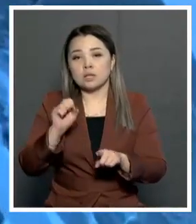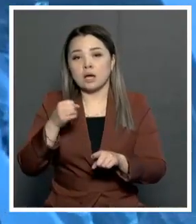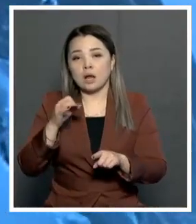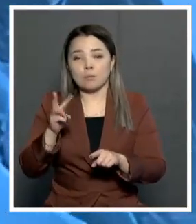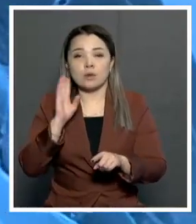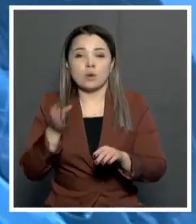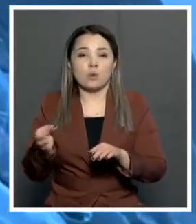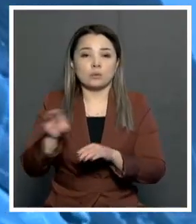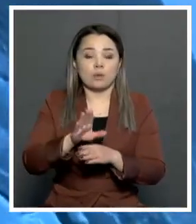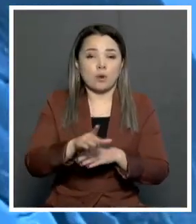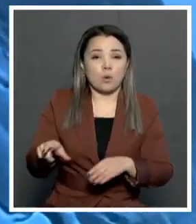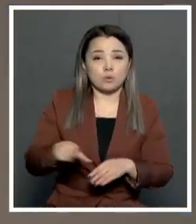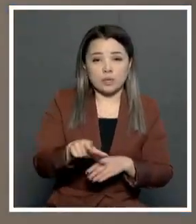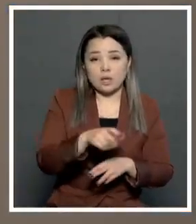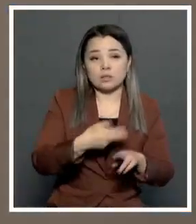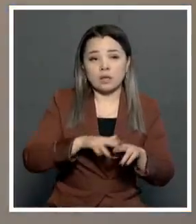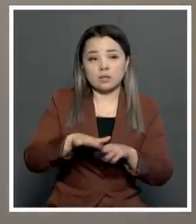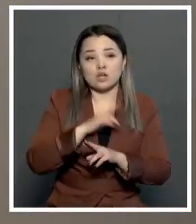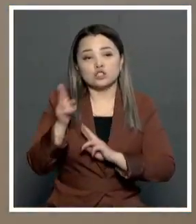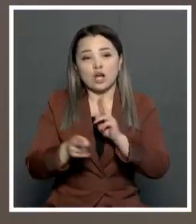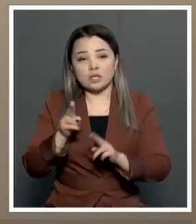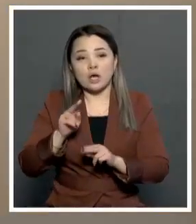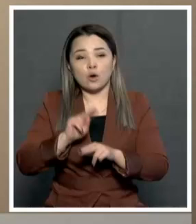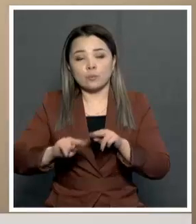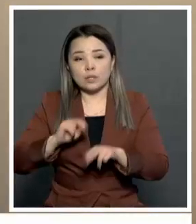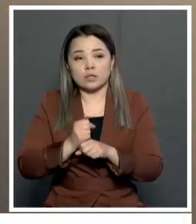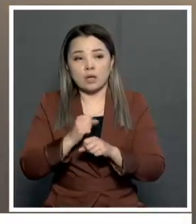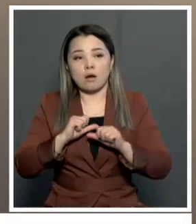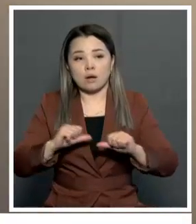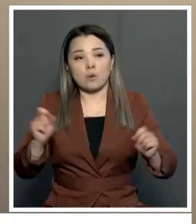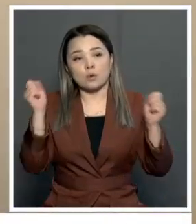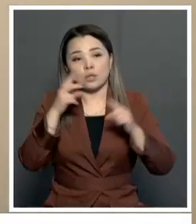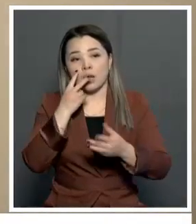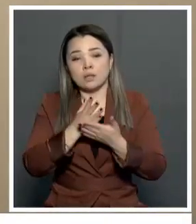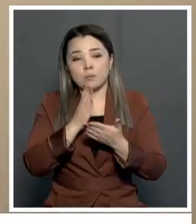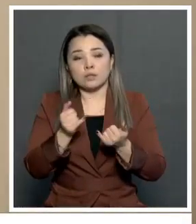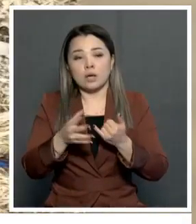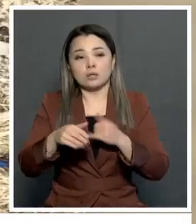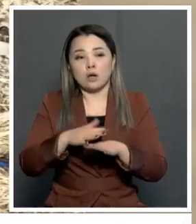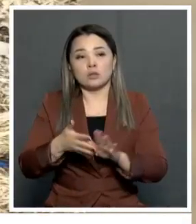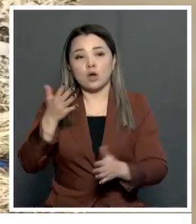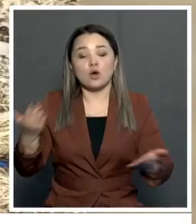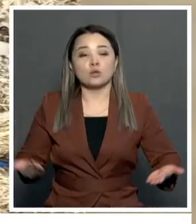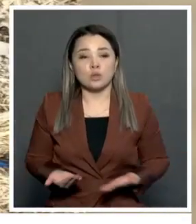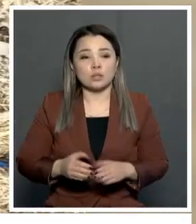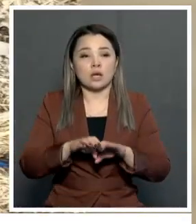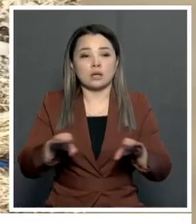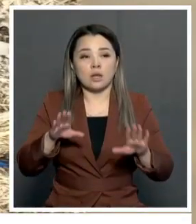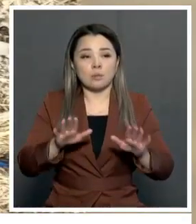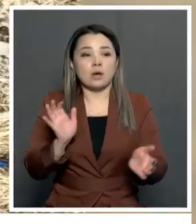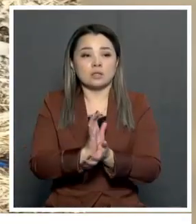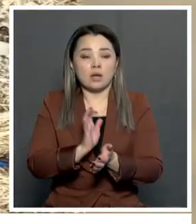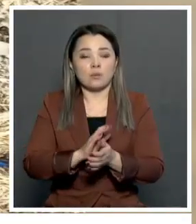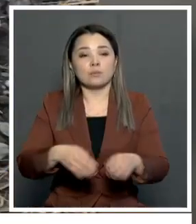өзеніне құйылған. Бұл жайтты тұрғындардың шағымы бойынша құрылған арнайы комиссия анықтады. Сол маңдағы көпқабатты үйлердің кәріз құдығы